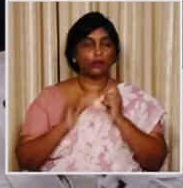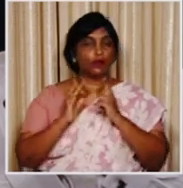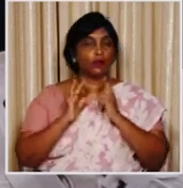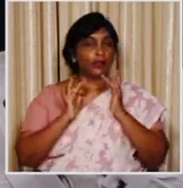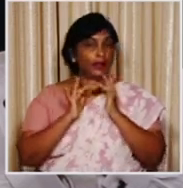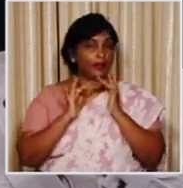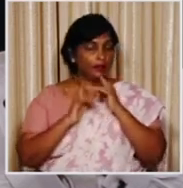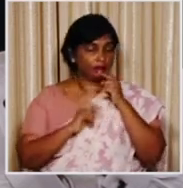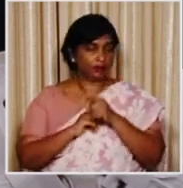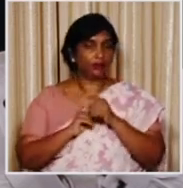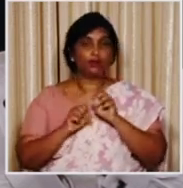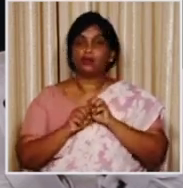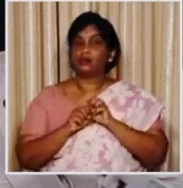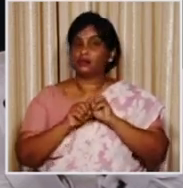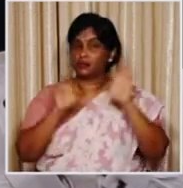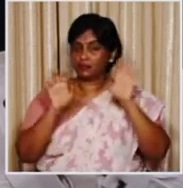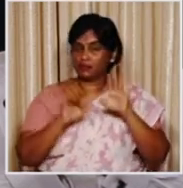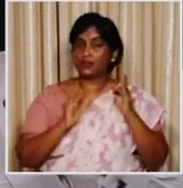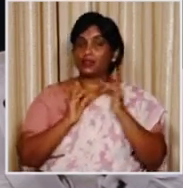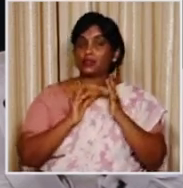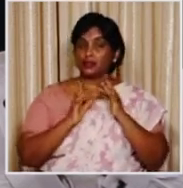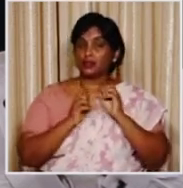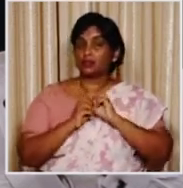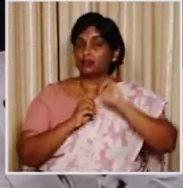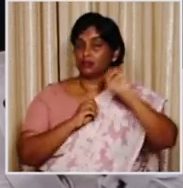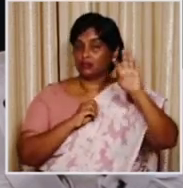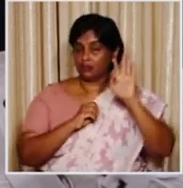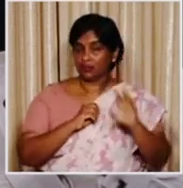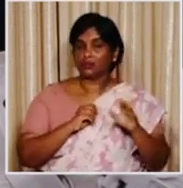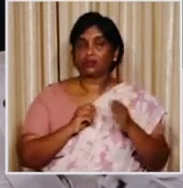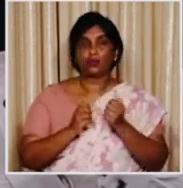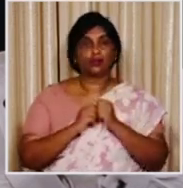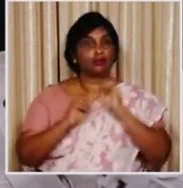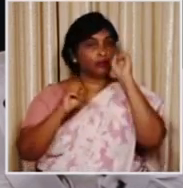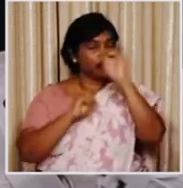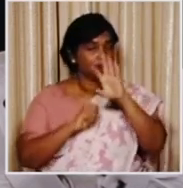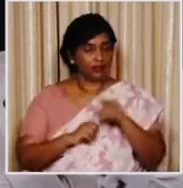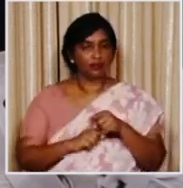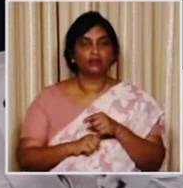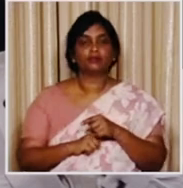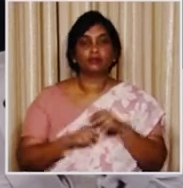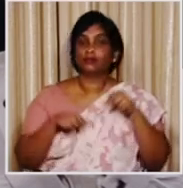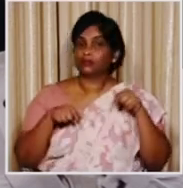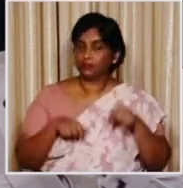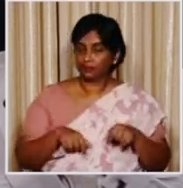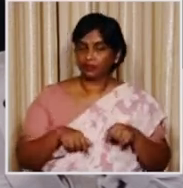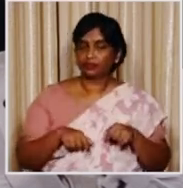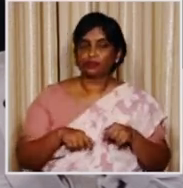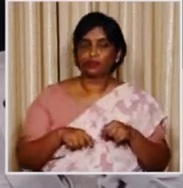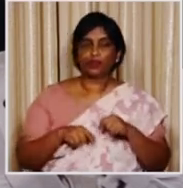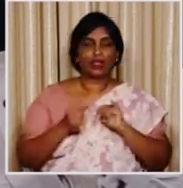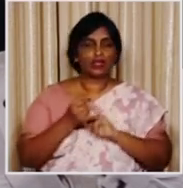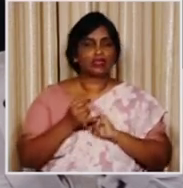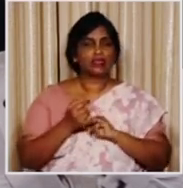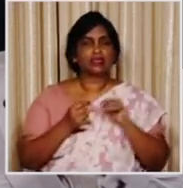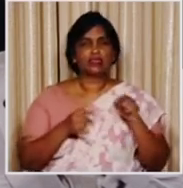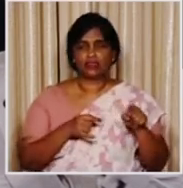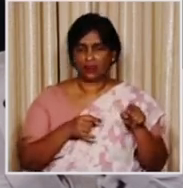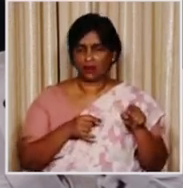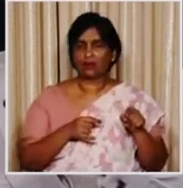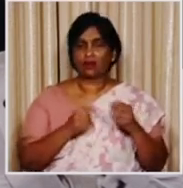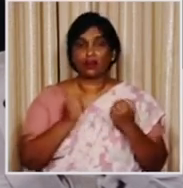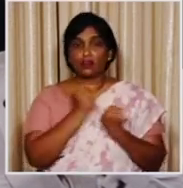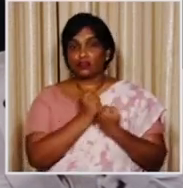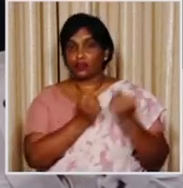අන්තර්ජාලයට යැවීම සඳහා අන්තර්ජාලයට එක්කිරීම සඳහා අප්ලෝඩ් කිරීම සඳහා දැන් මේ පොඩි සහරාන් කියන එක්කනාගේ